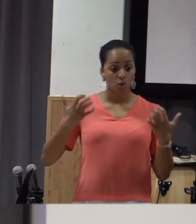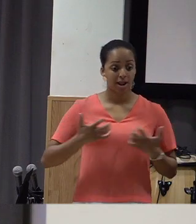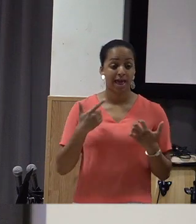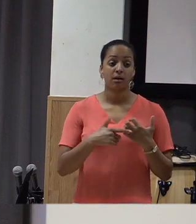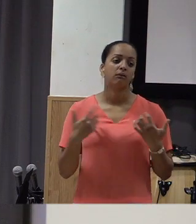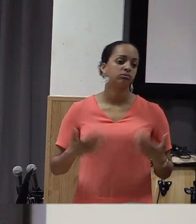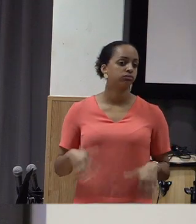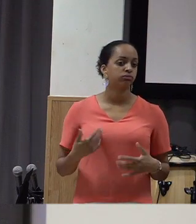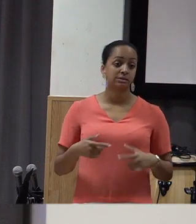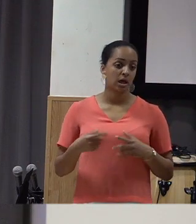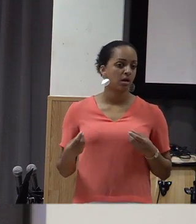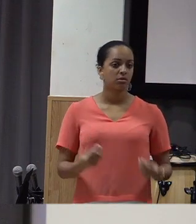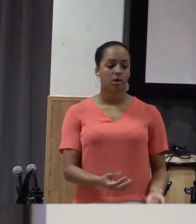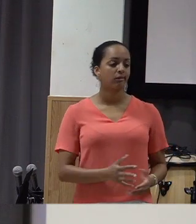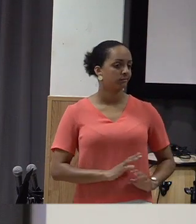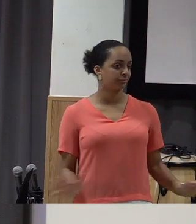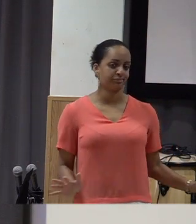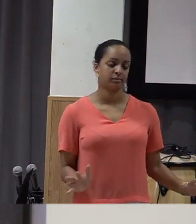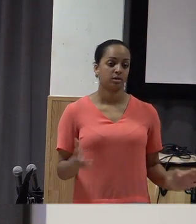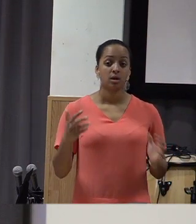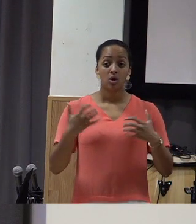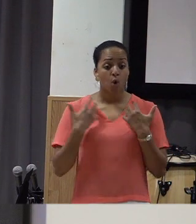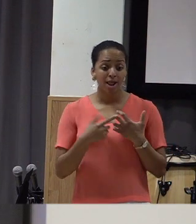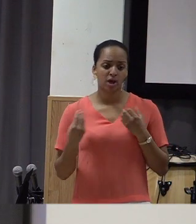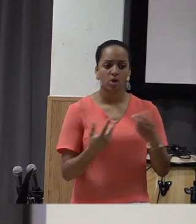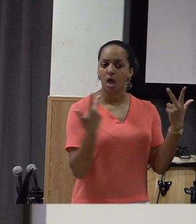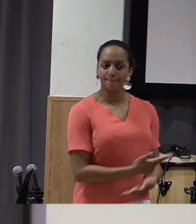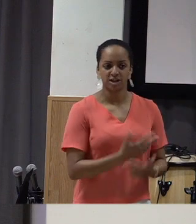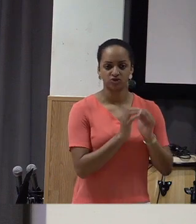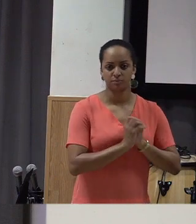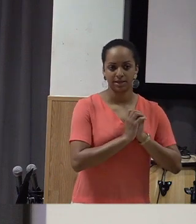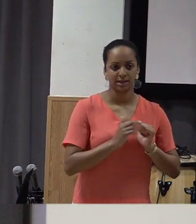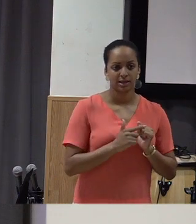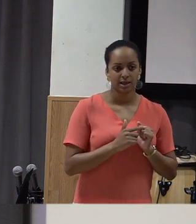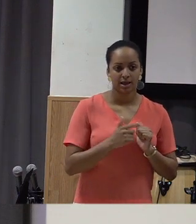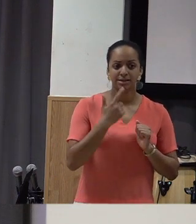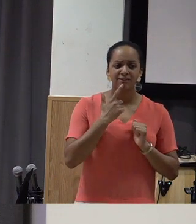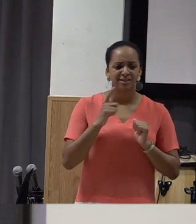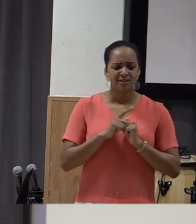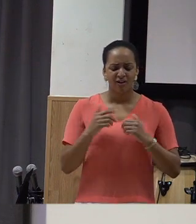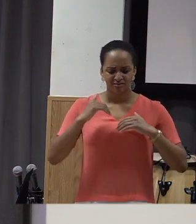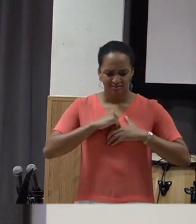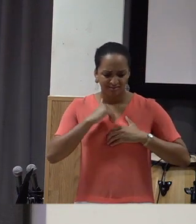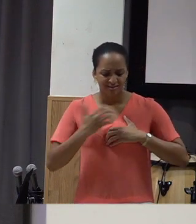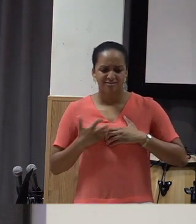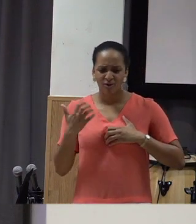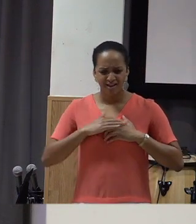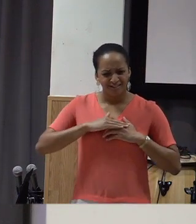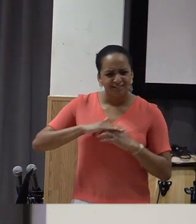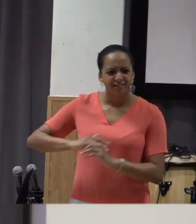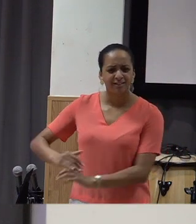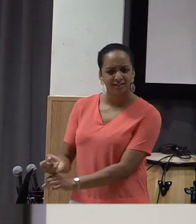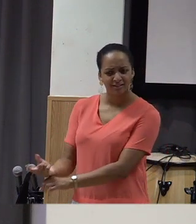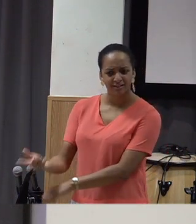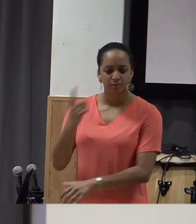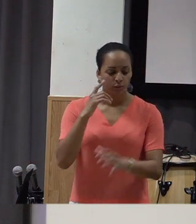prière en disant que la colère nous empêchait réellement de prier et nous avions demandé au Seigneur de retirer toute racine de colère en nous afin de faire monter des prières